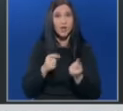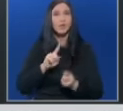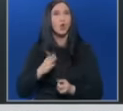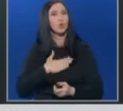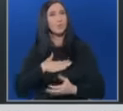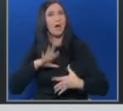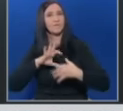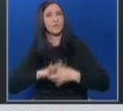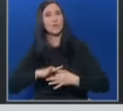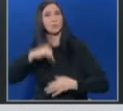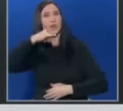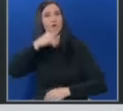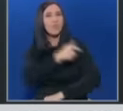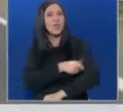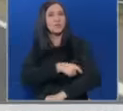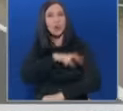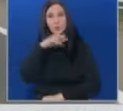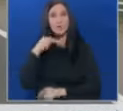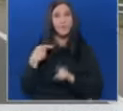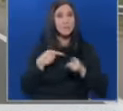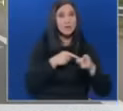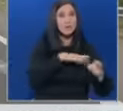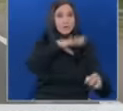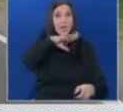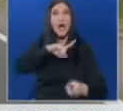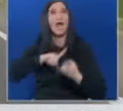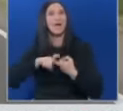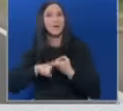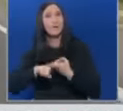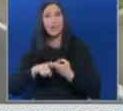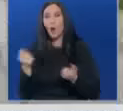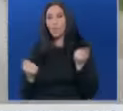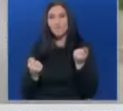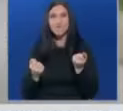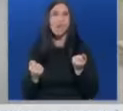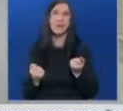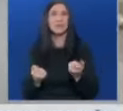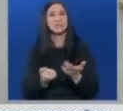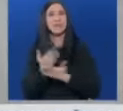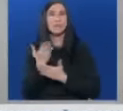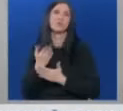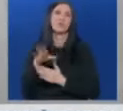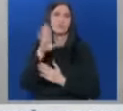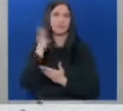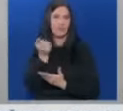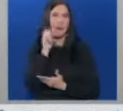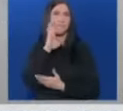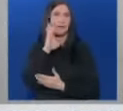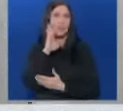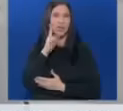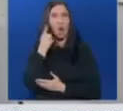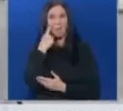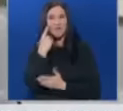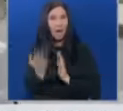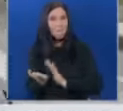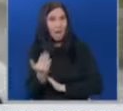връзка по телефона с дежурния в полицията. Преследването стига до Карнобат, когато волана поема бащата на детето. Опитваше се да избяга от